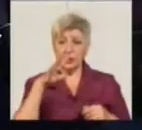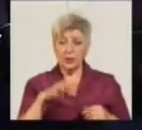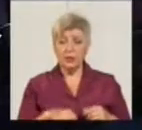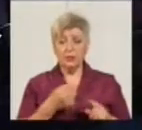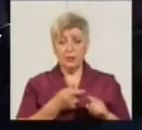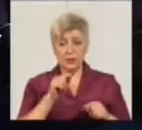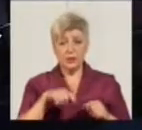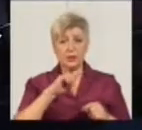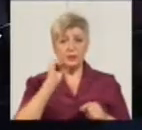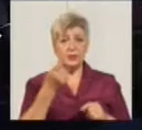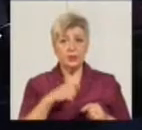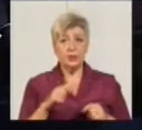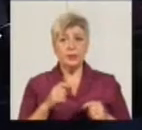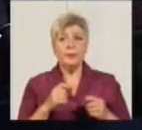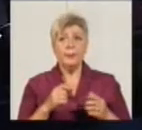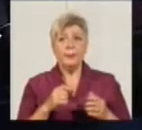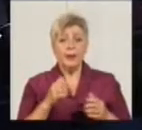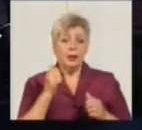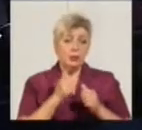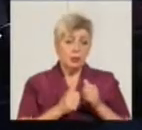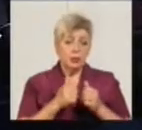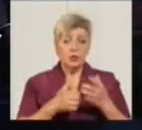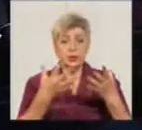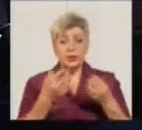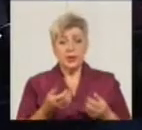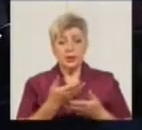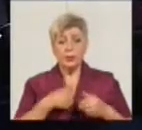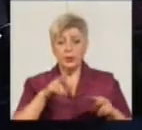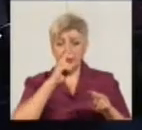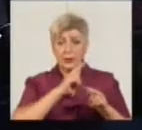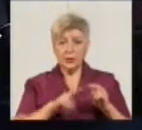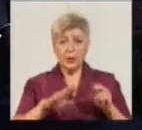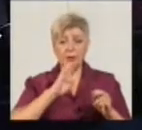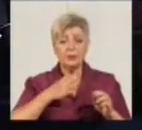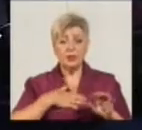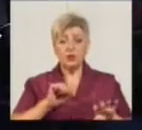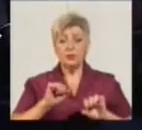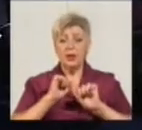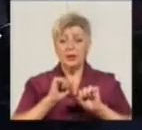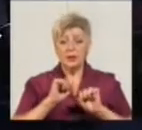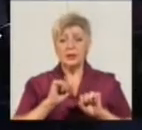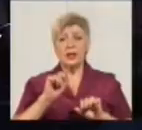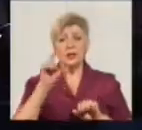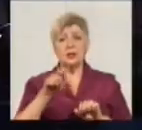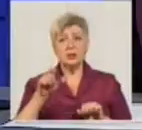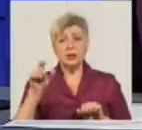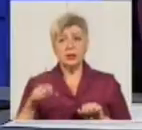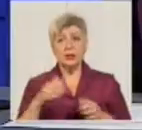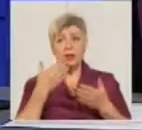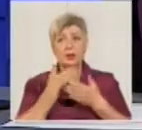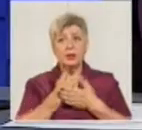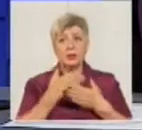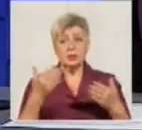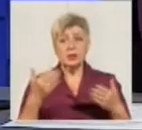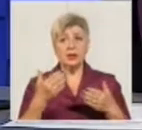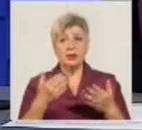що кожен день ми втрачаємо наших людей, наших захисників і захисниць, останнє